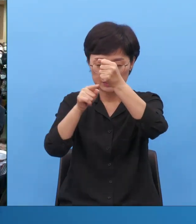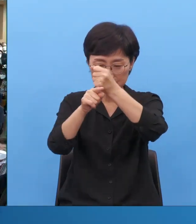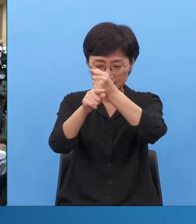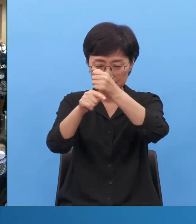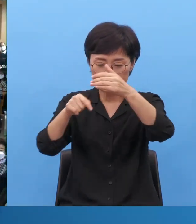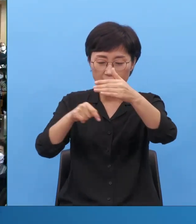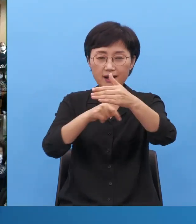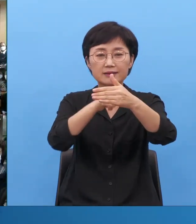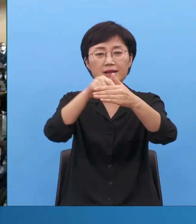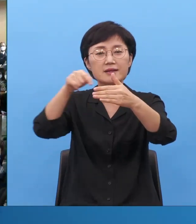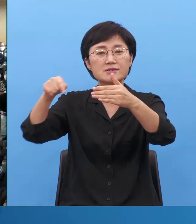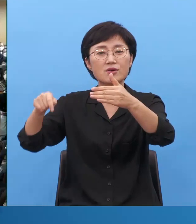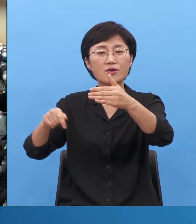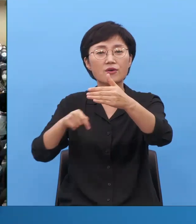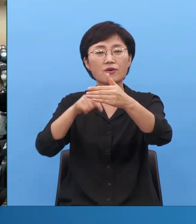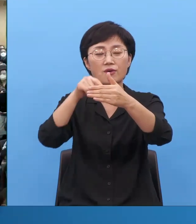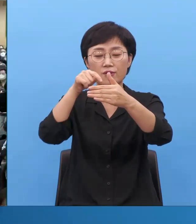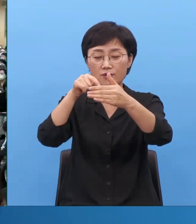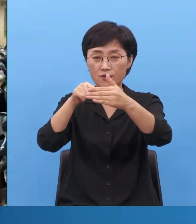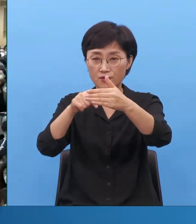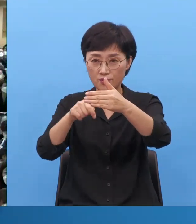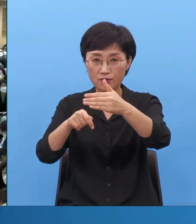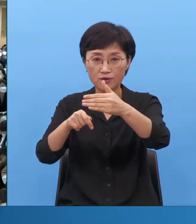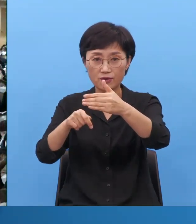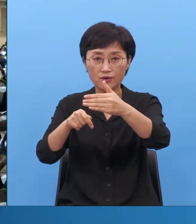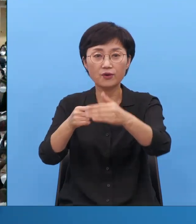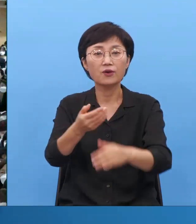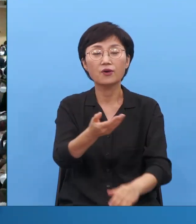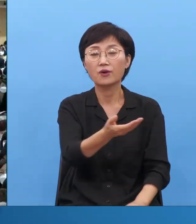주님의 편 안에서